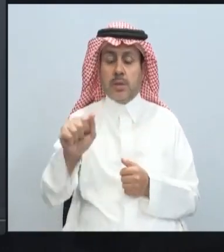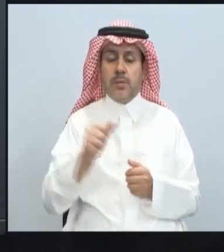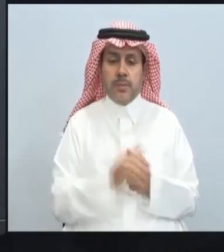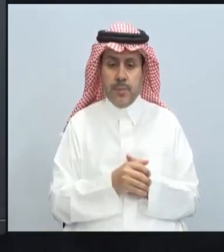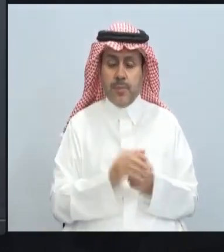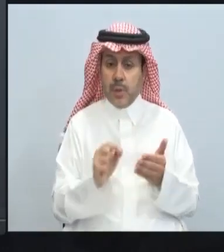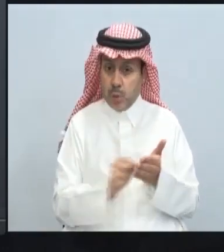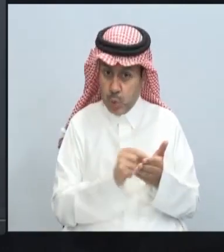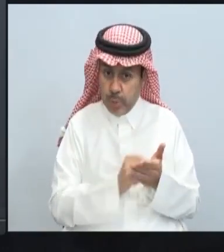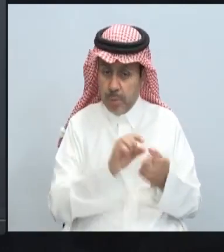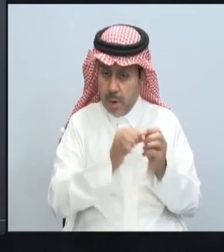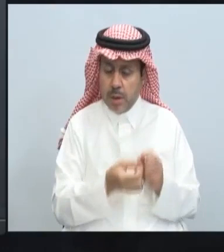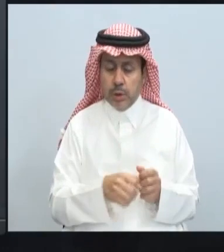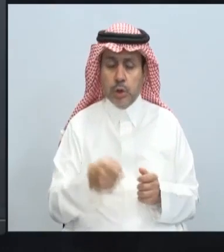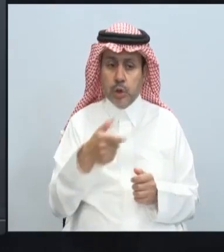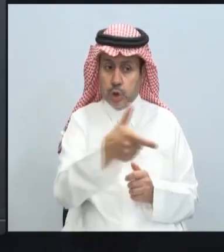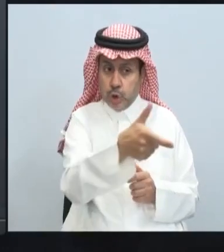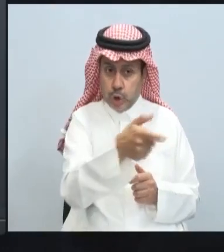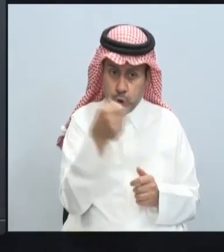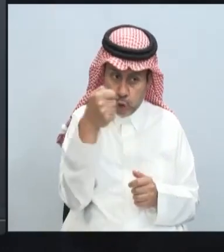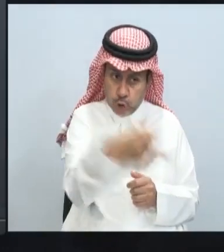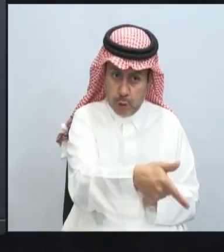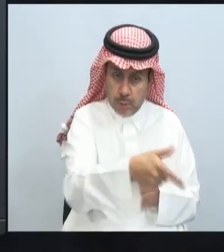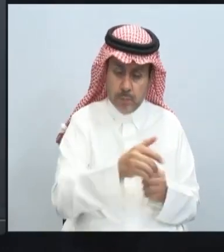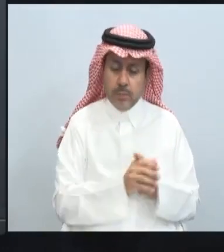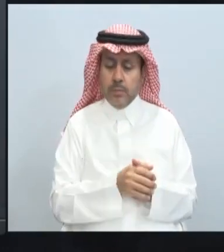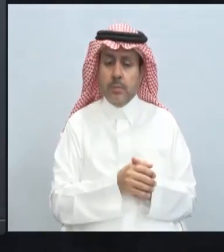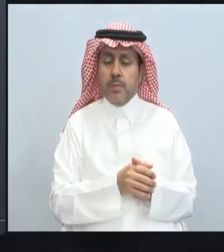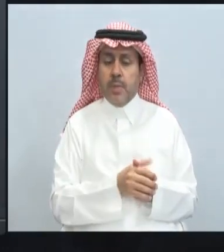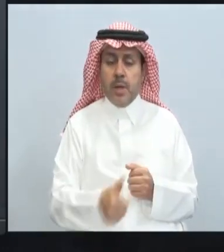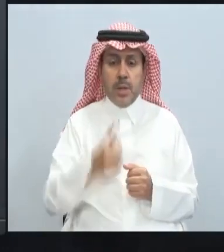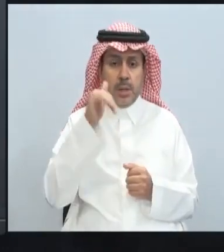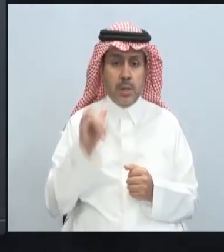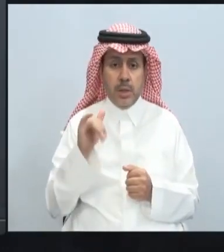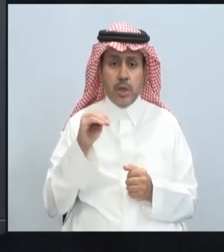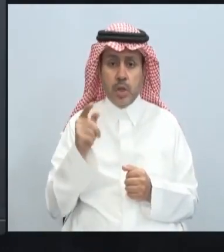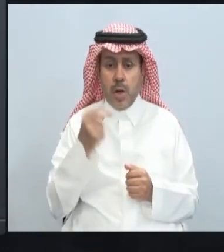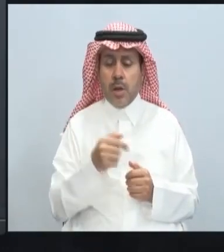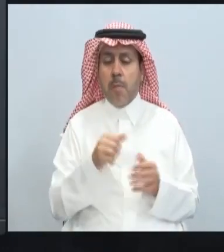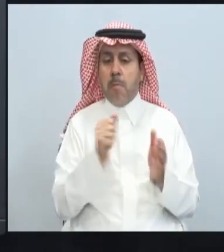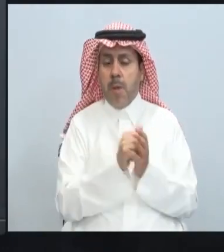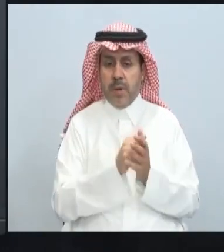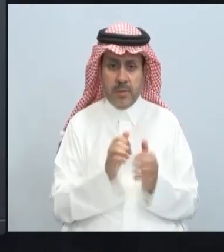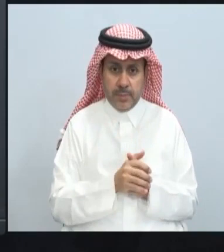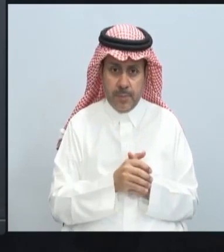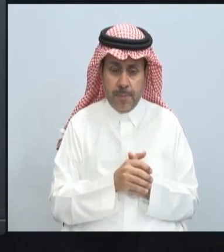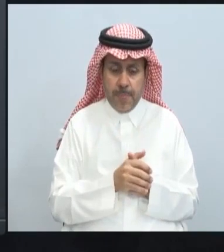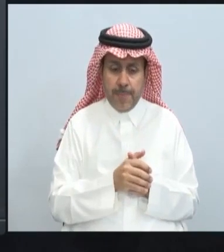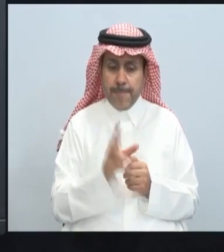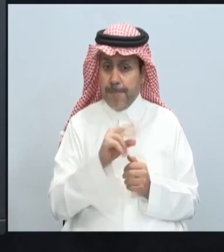فتبرم عقدا بشراء هذه الشركه او باستئجار مبنى معين او غير ذلك من الامثله